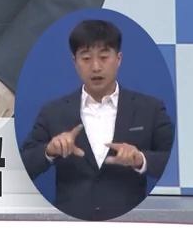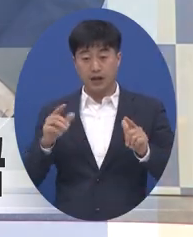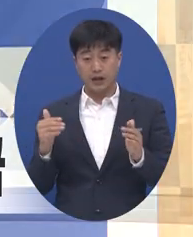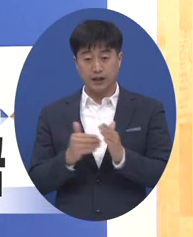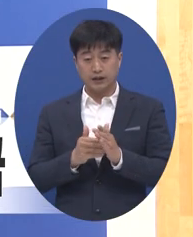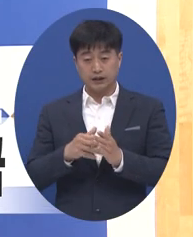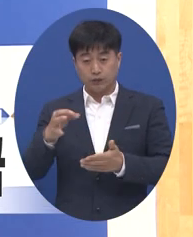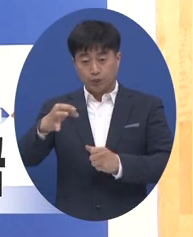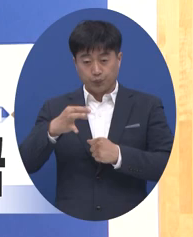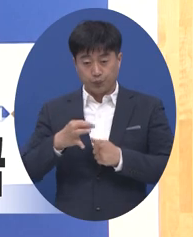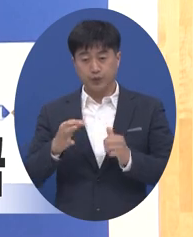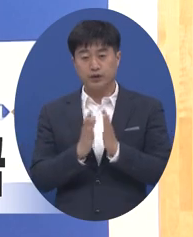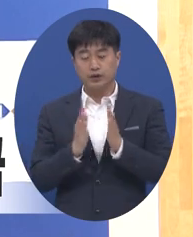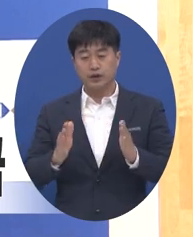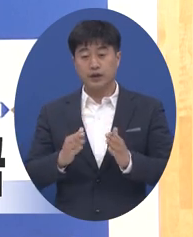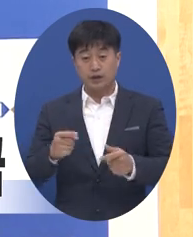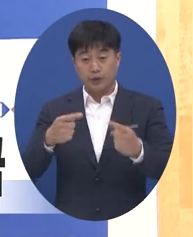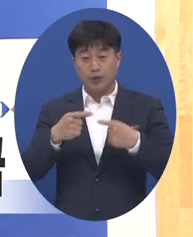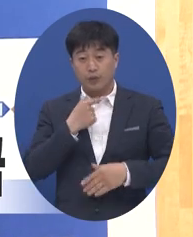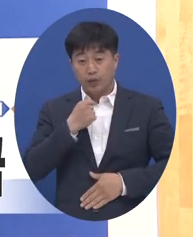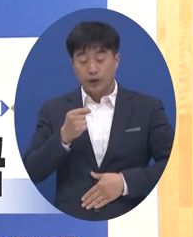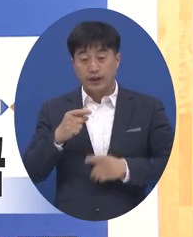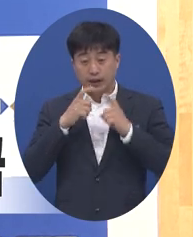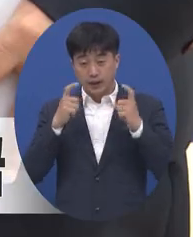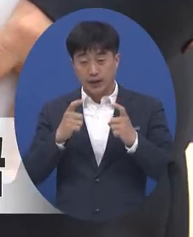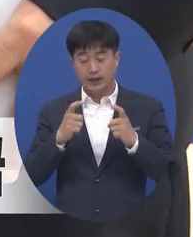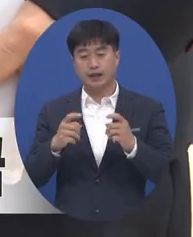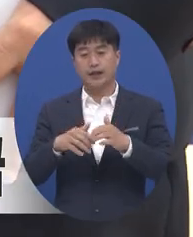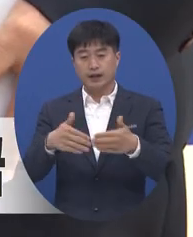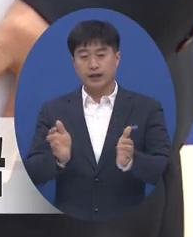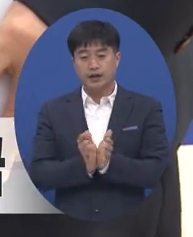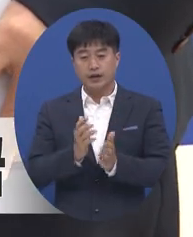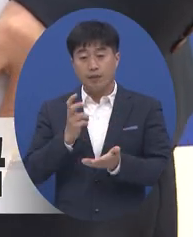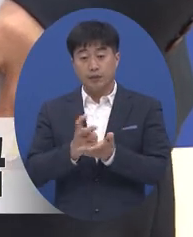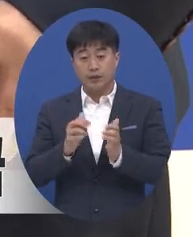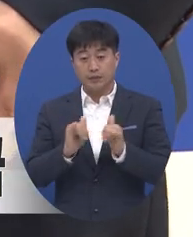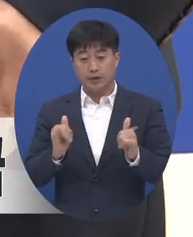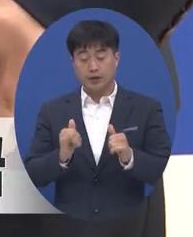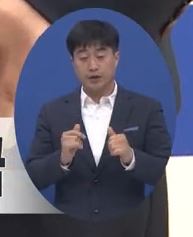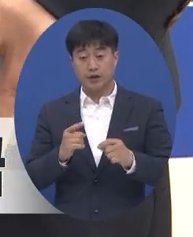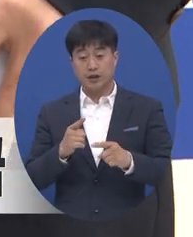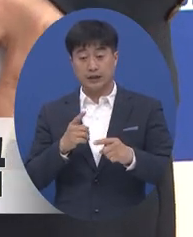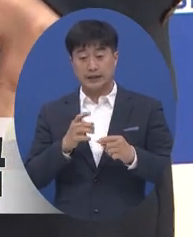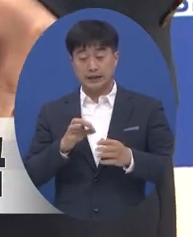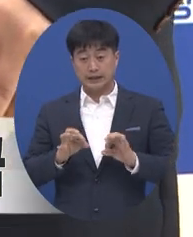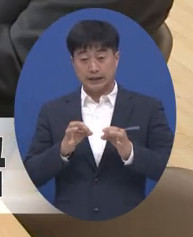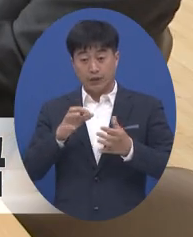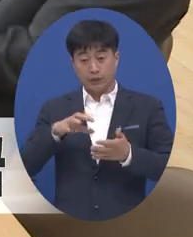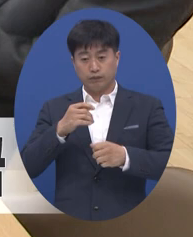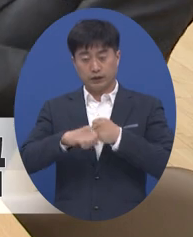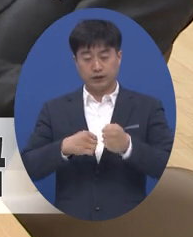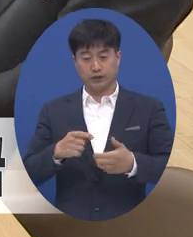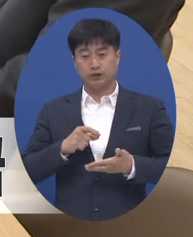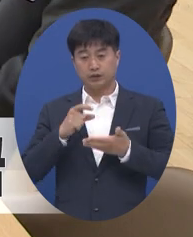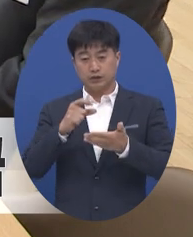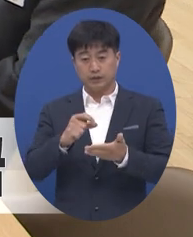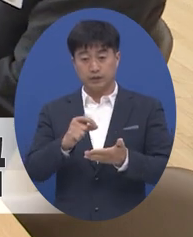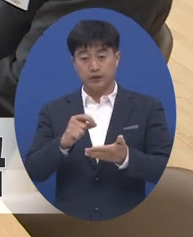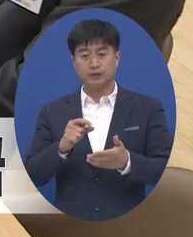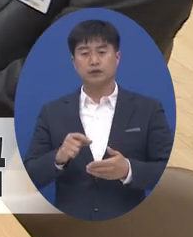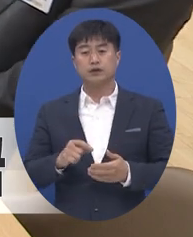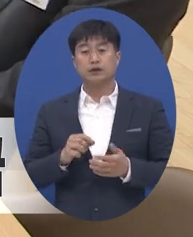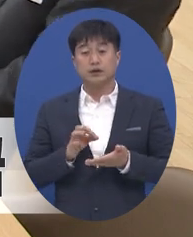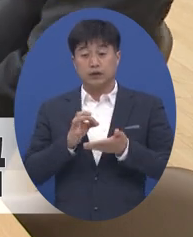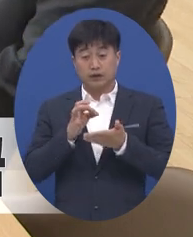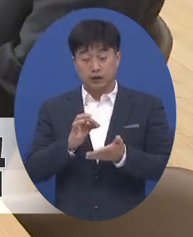모금합니다. 참여를 원하는 개인이나 단체, 법인은 대한적십자사 은행 계좌에 자율적으로 입금하면 되고 기부금의